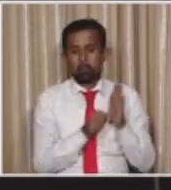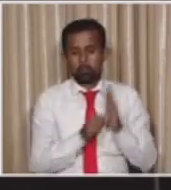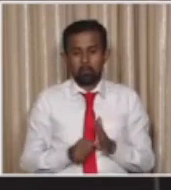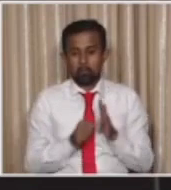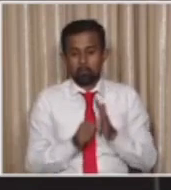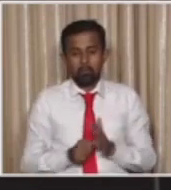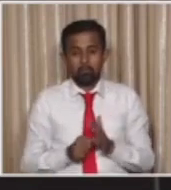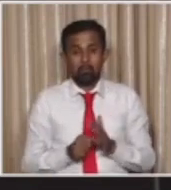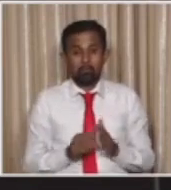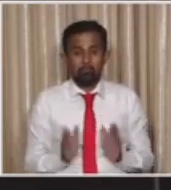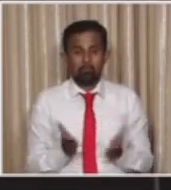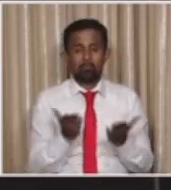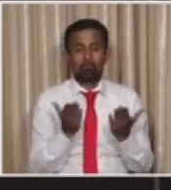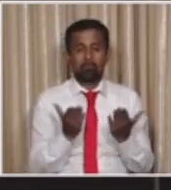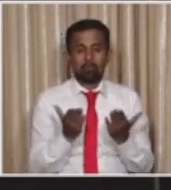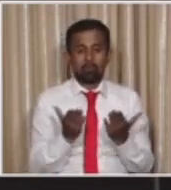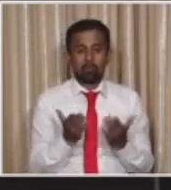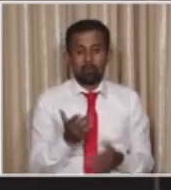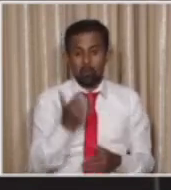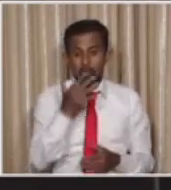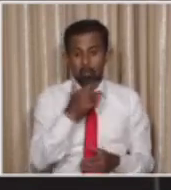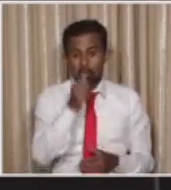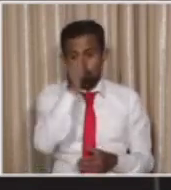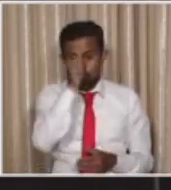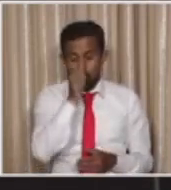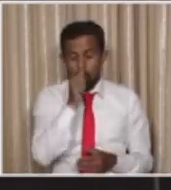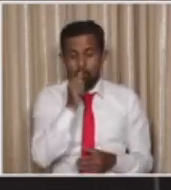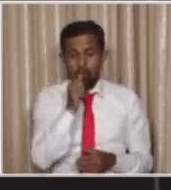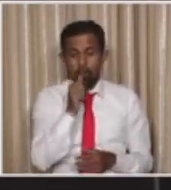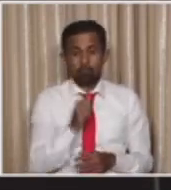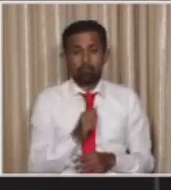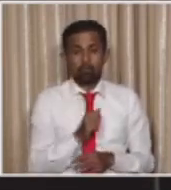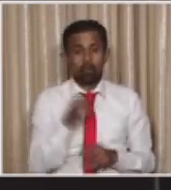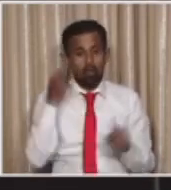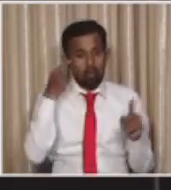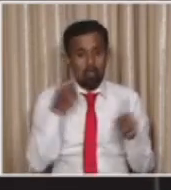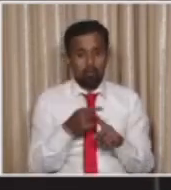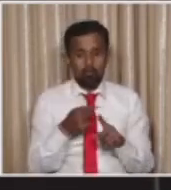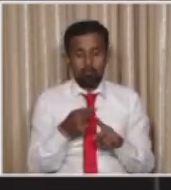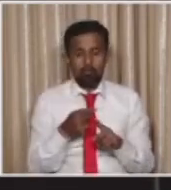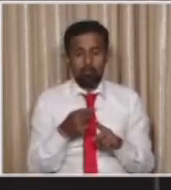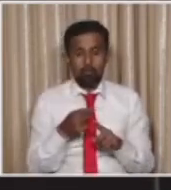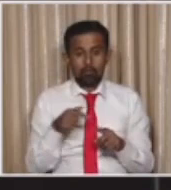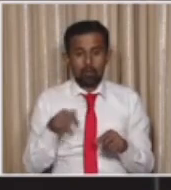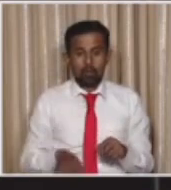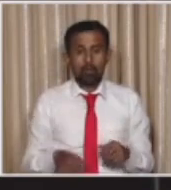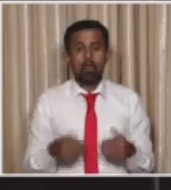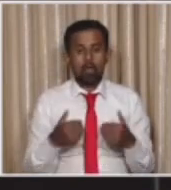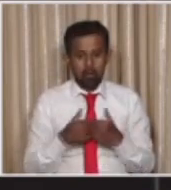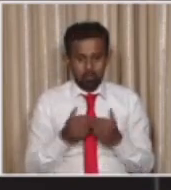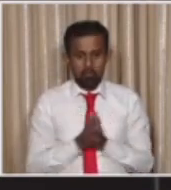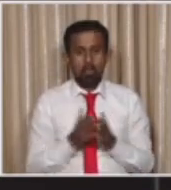මේ වගේ දෙයක් කරන්න යන ඒ කූට මේ කූට අරමුණකින් නිසා ඒ සම්බන්ධයෙන්